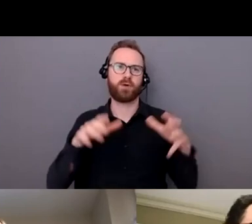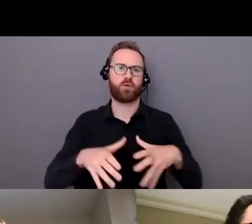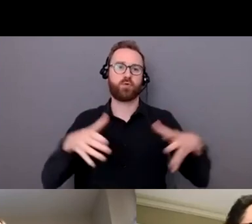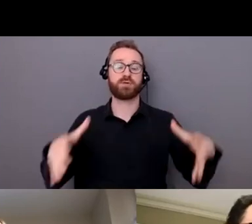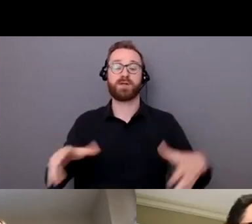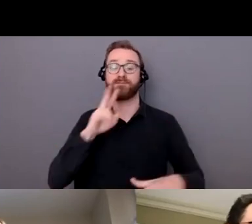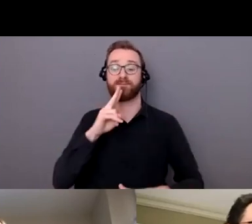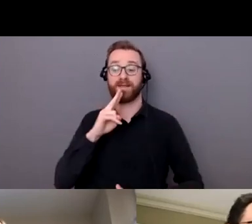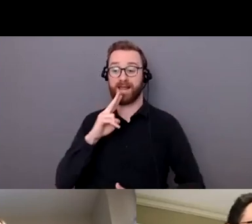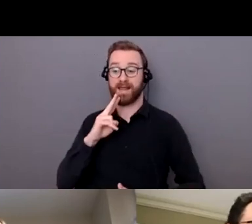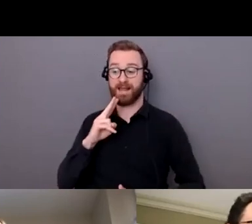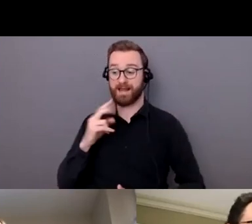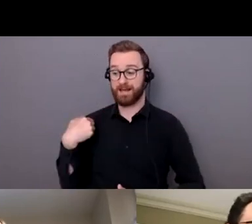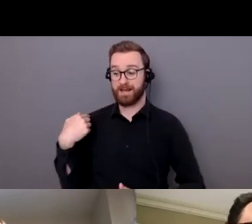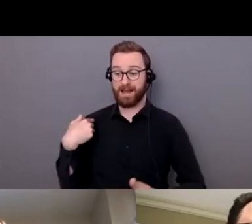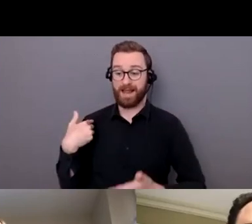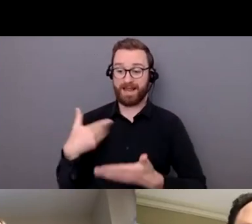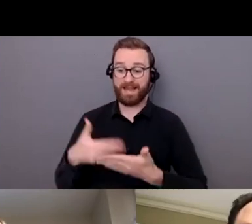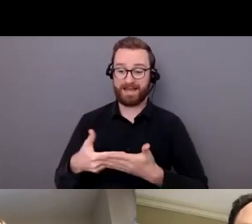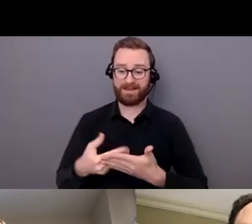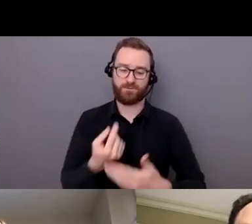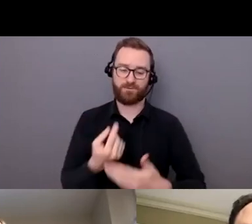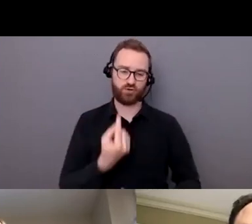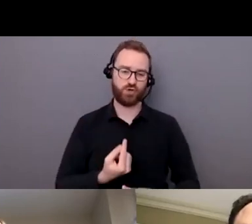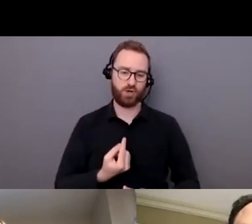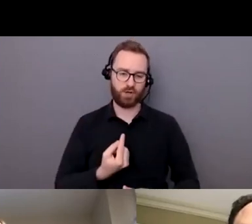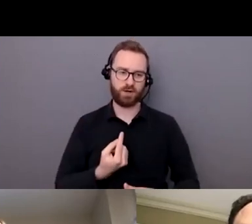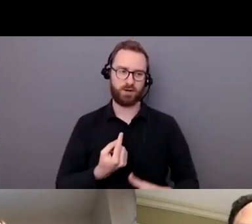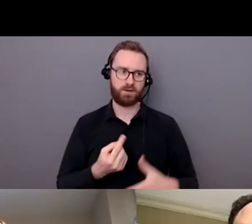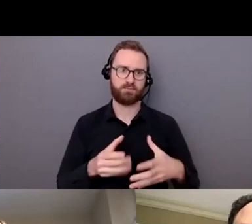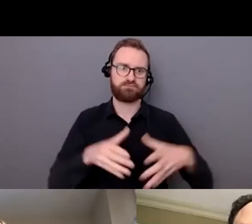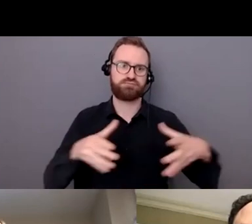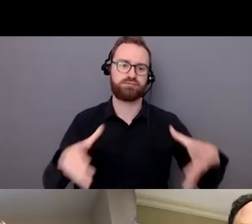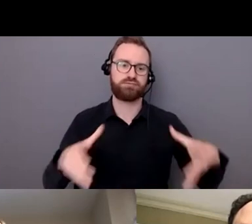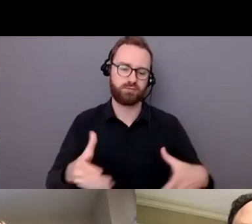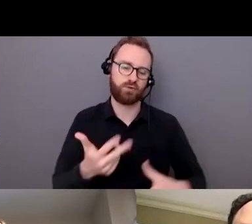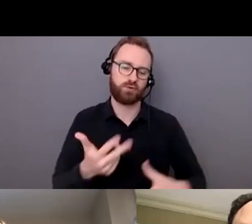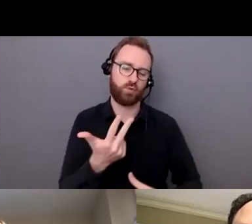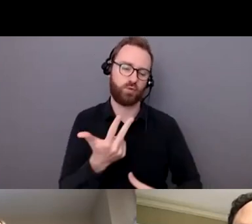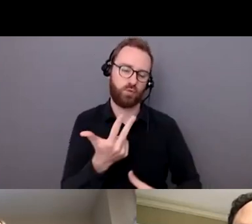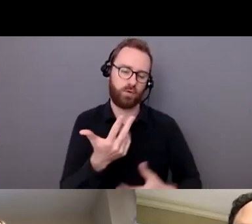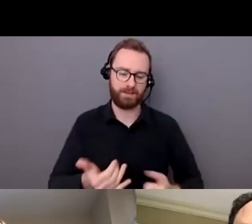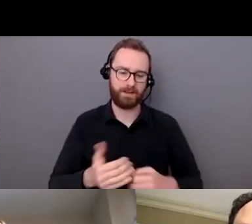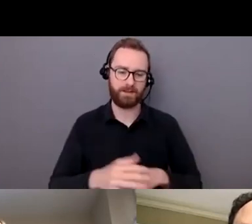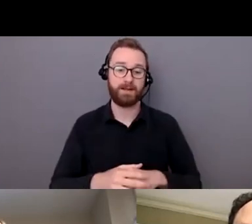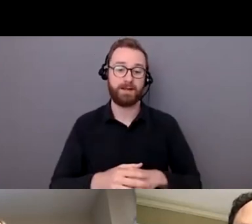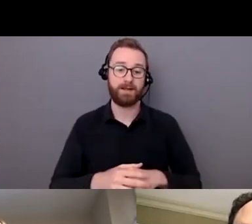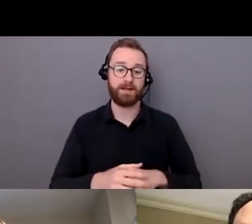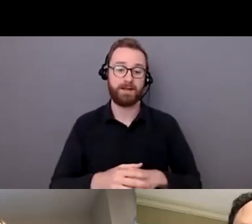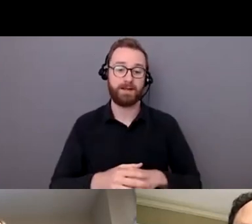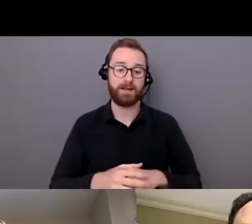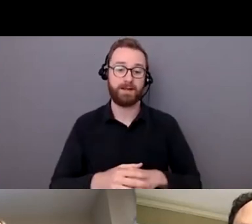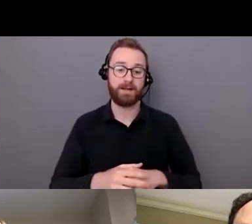tout seul. Donc, oui, dans le rôle dans l'accompagnement, il y a cette notion-là